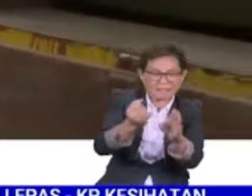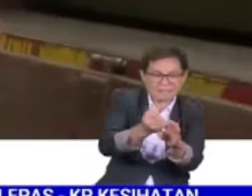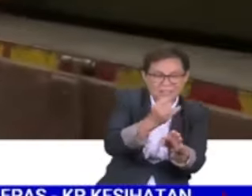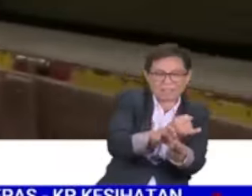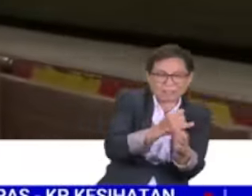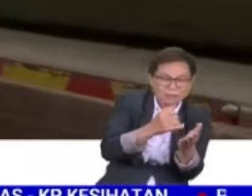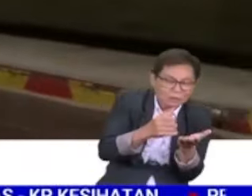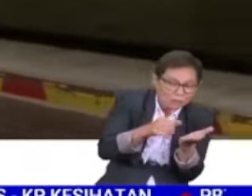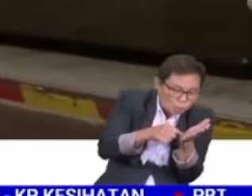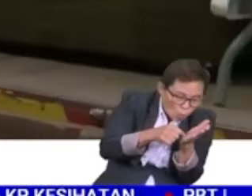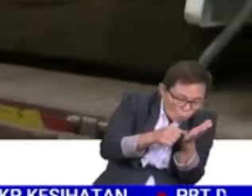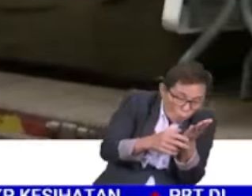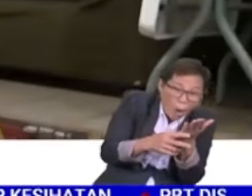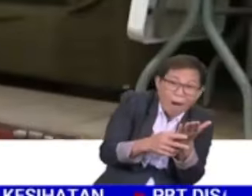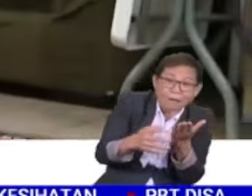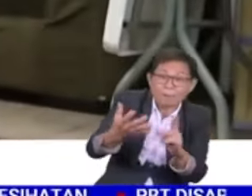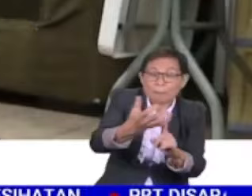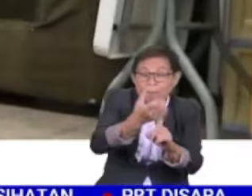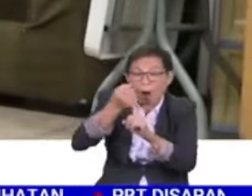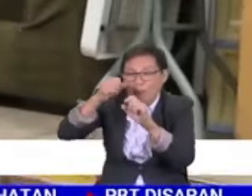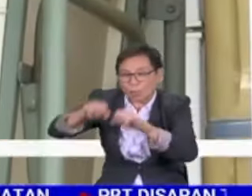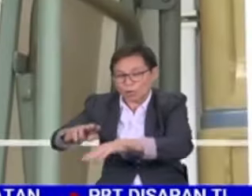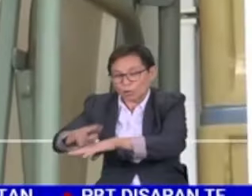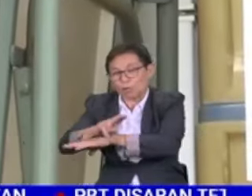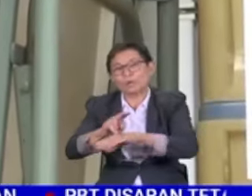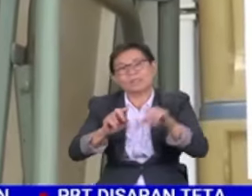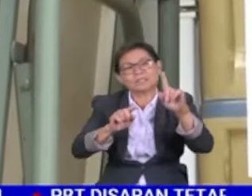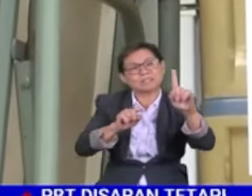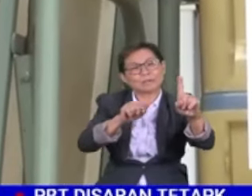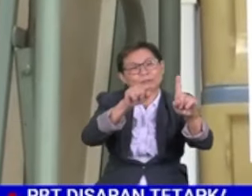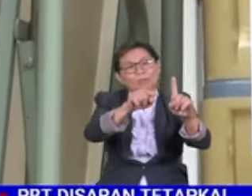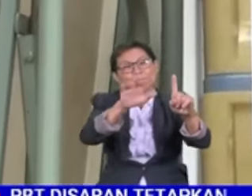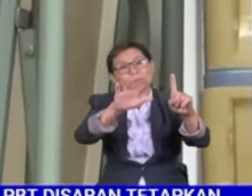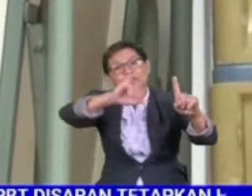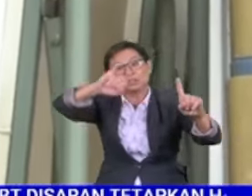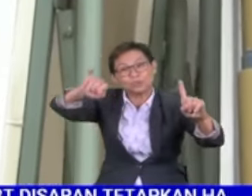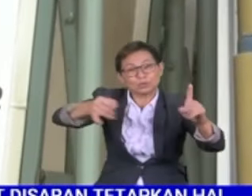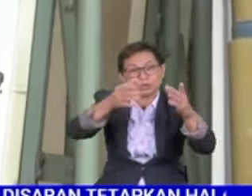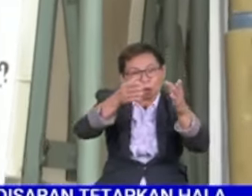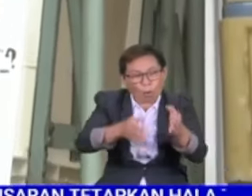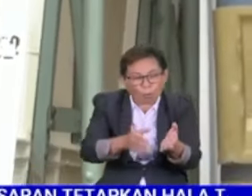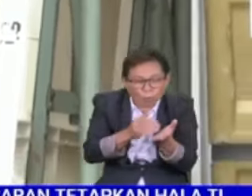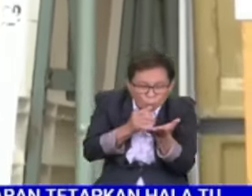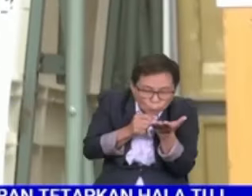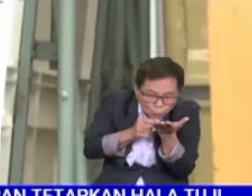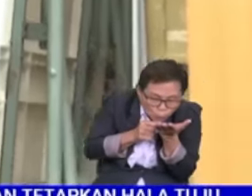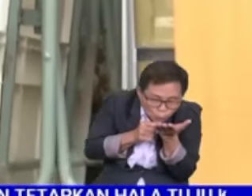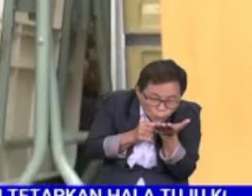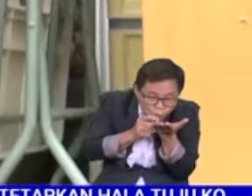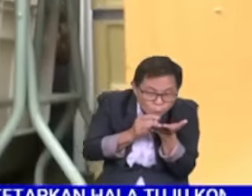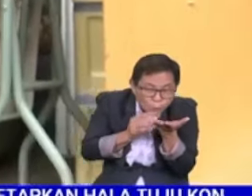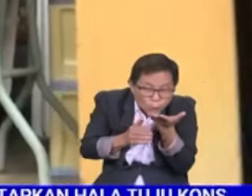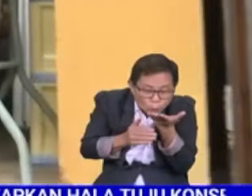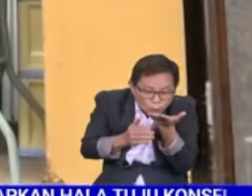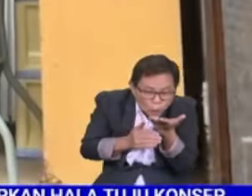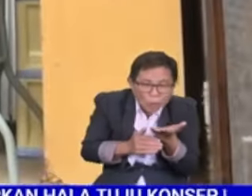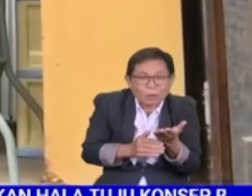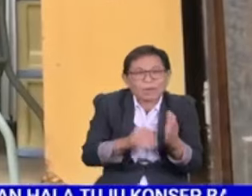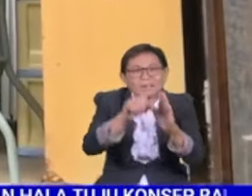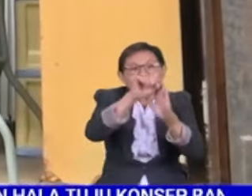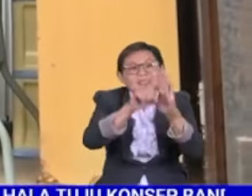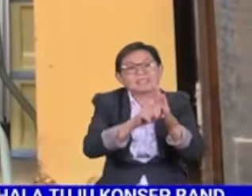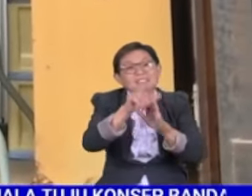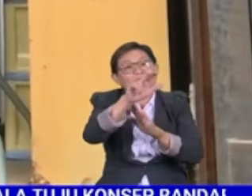Syabu yang dirampas disyaki boleh digunakan 1.5 juta penagih. Kes disiasat mengikut Seksyen